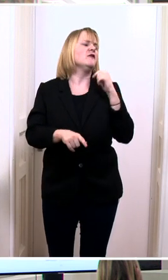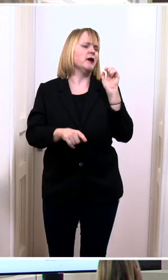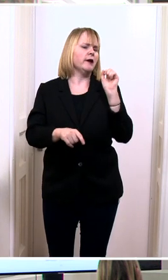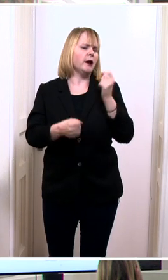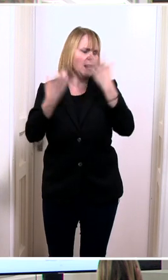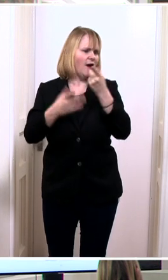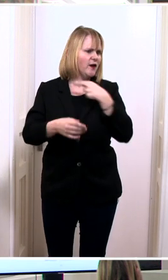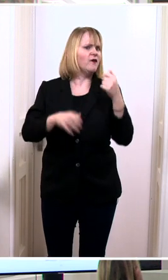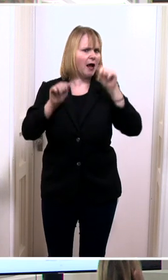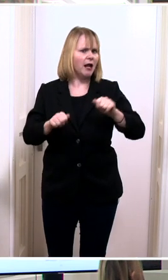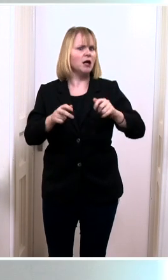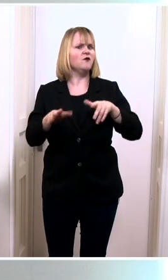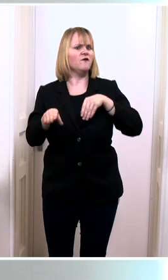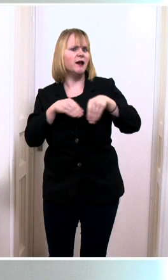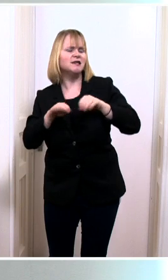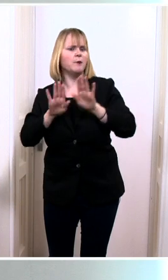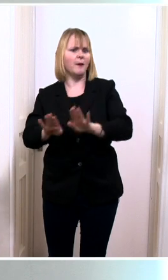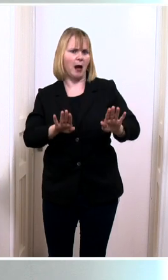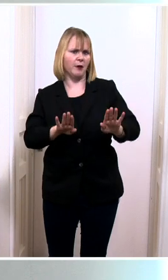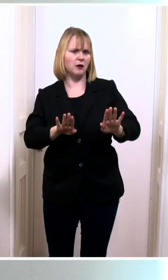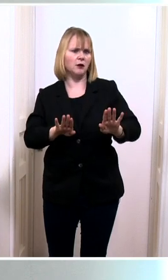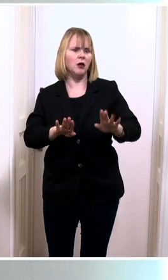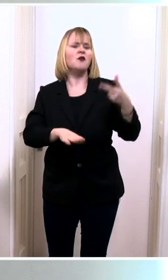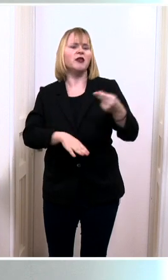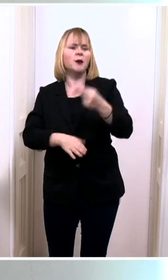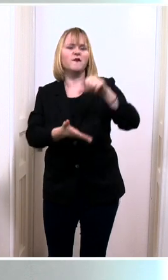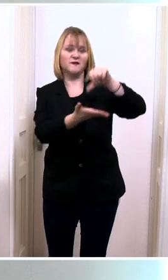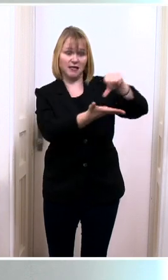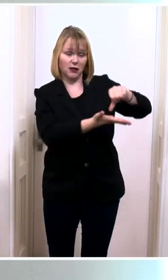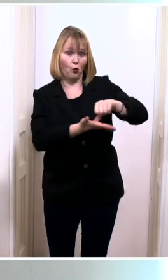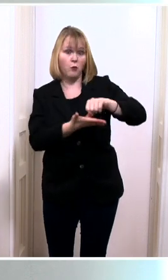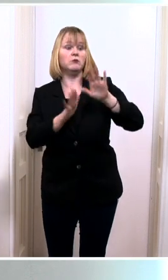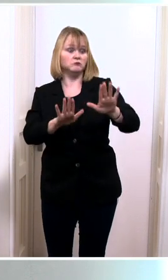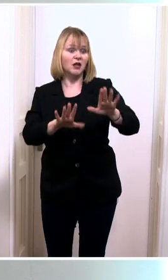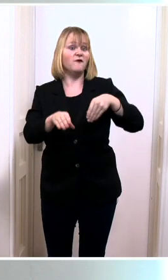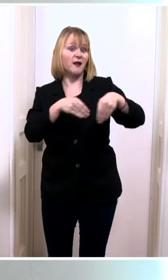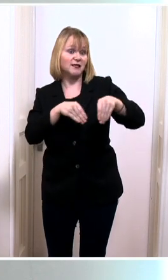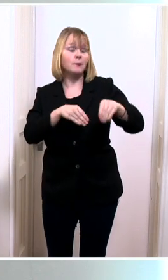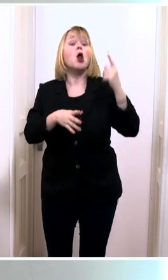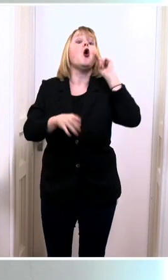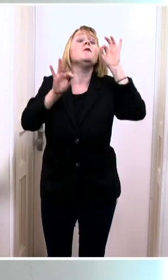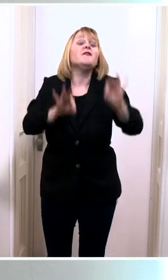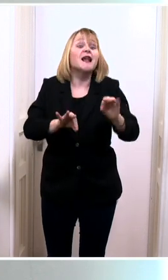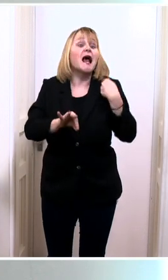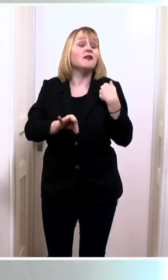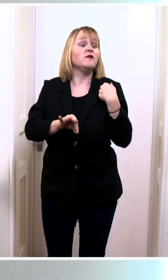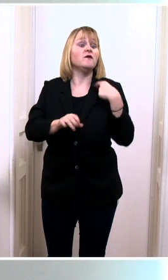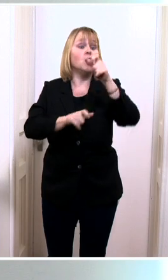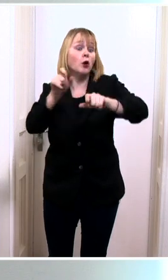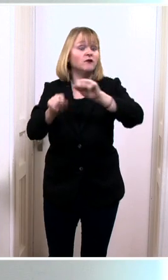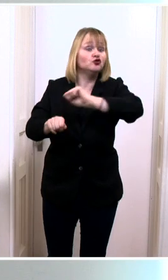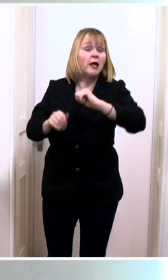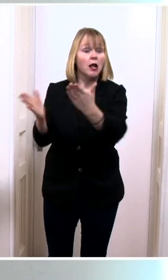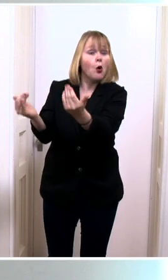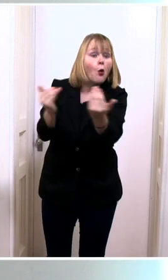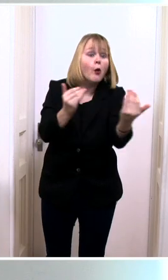können. Das Impfzentrum wird zur Verfügung stehen, also die Lokalitäten. Das Problem ist dann eher, ob man die Leute so schnell aufbieten kann, dass man eben